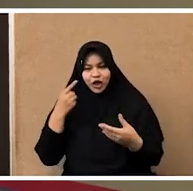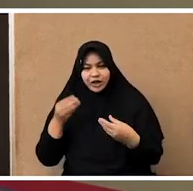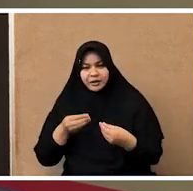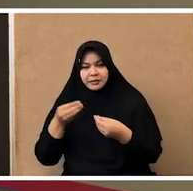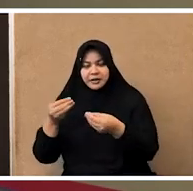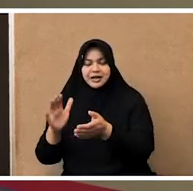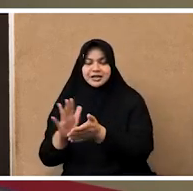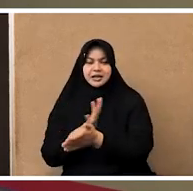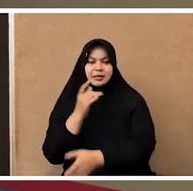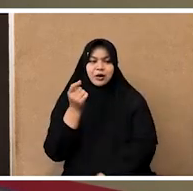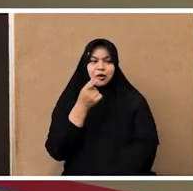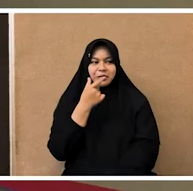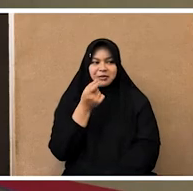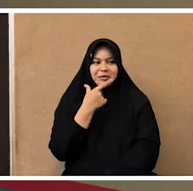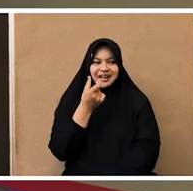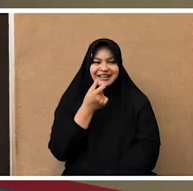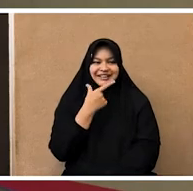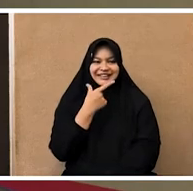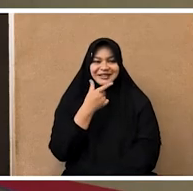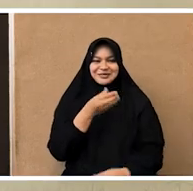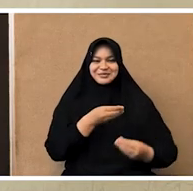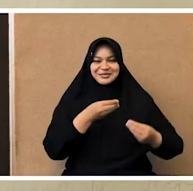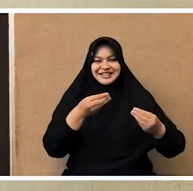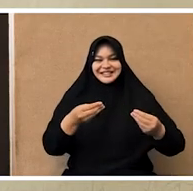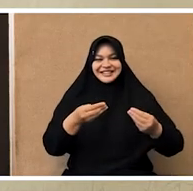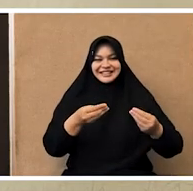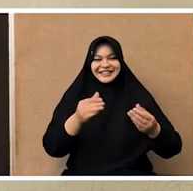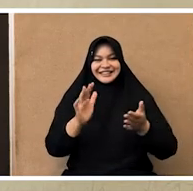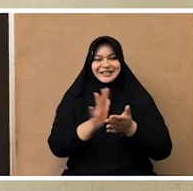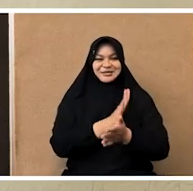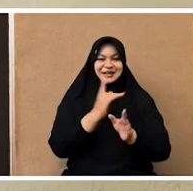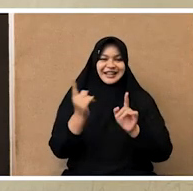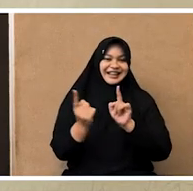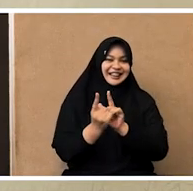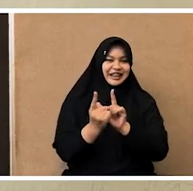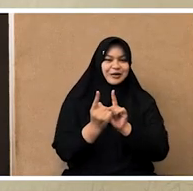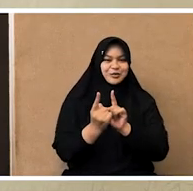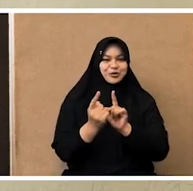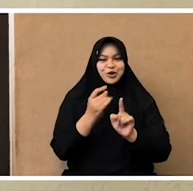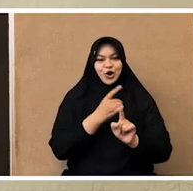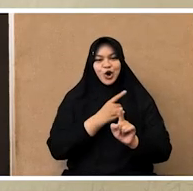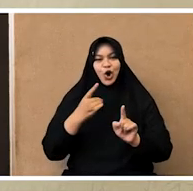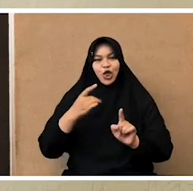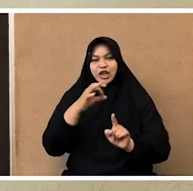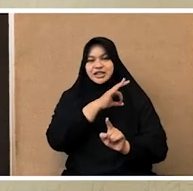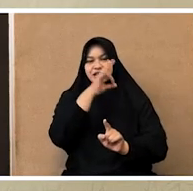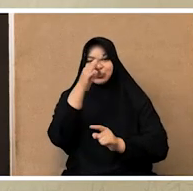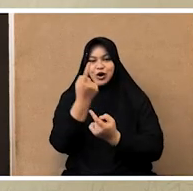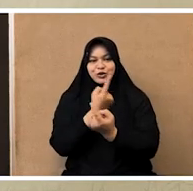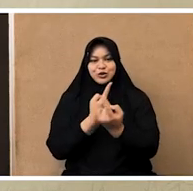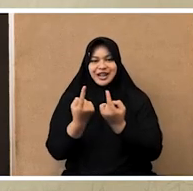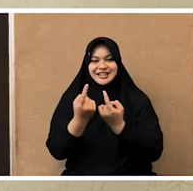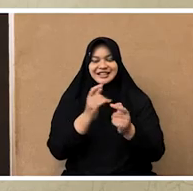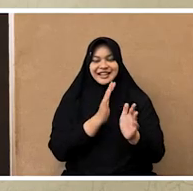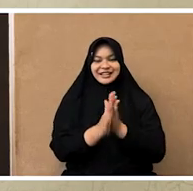kesempatan untuk minum obat bisa diberi kesempatan untuk bertemu dengan psikiater konsultasi langsung Kalau praktek selama